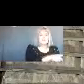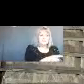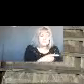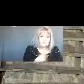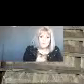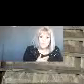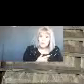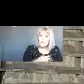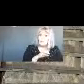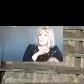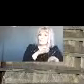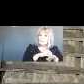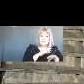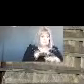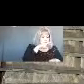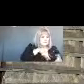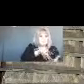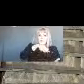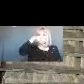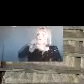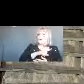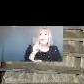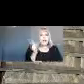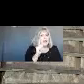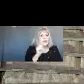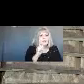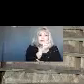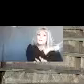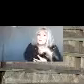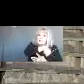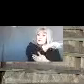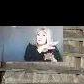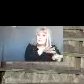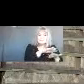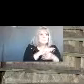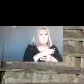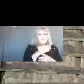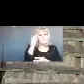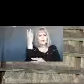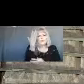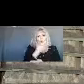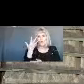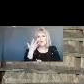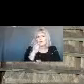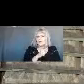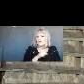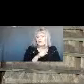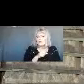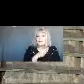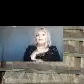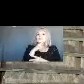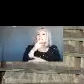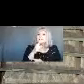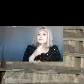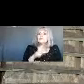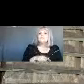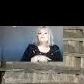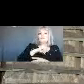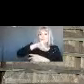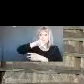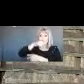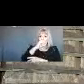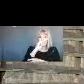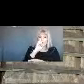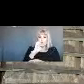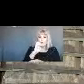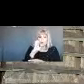nie, hulle is dronk. Petrus staan toe op, saam met die 11, en sê, hierdie mense is nie dronk nie, is nou 9:00 in die oggend. Maar wat julle hier sien